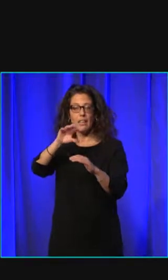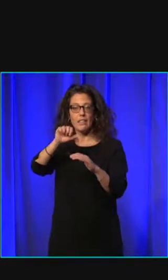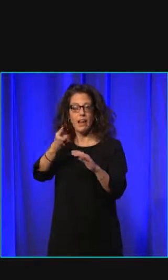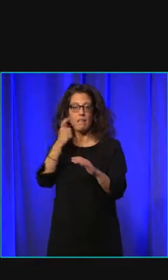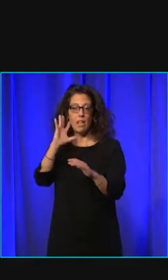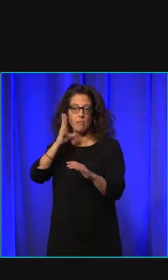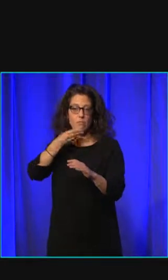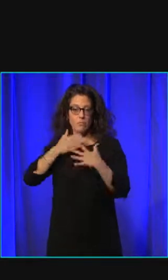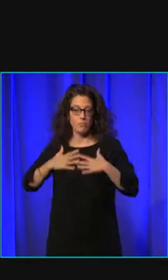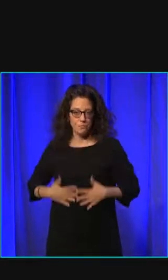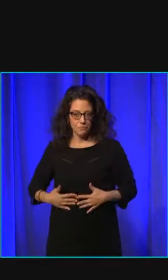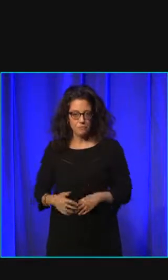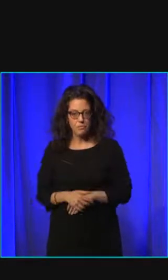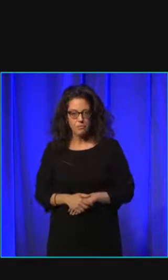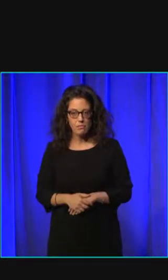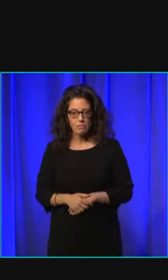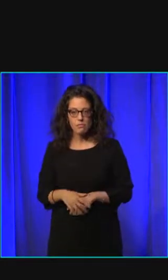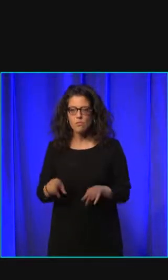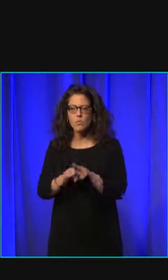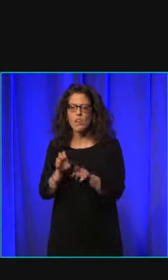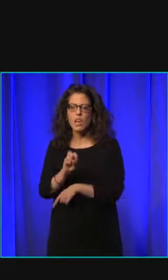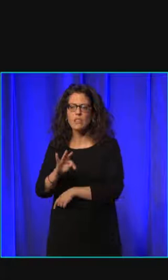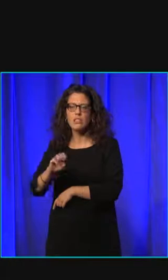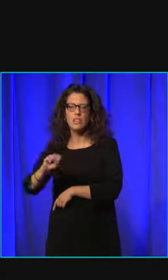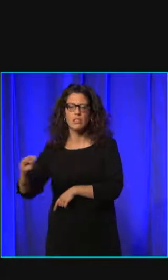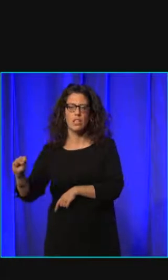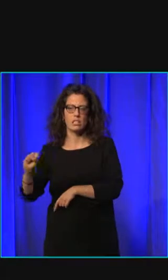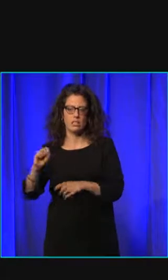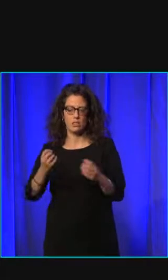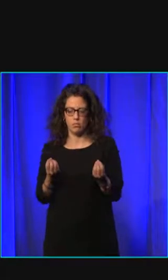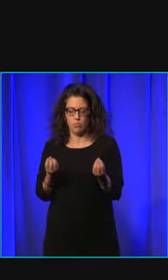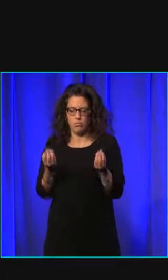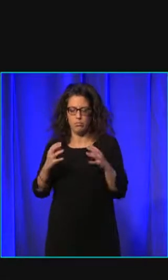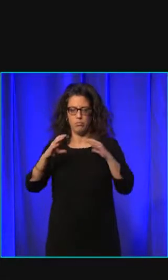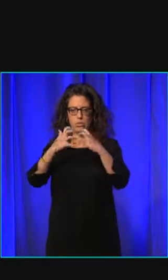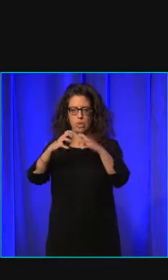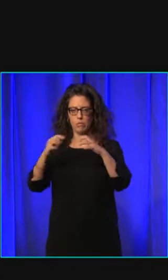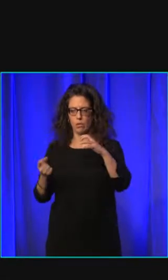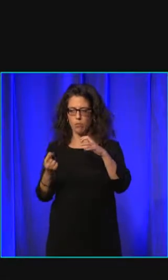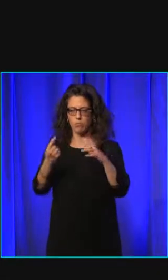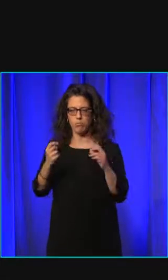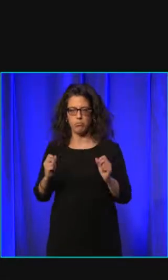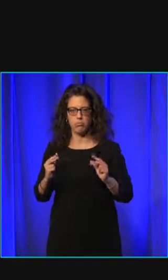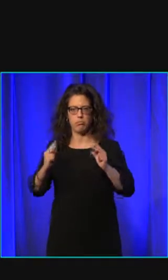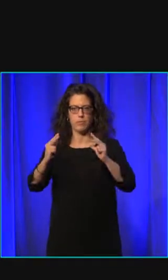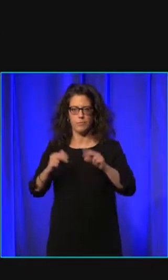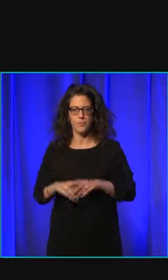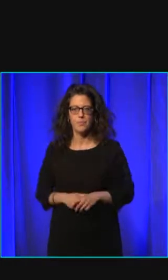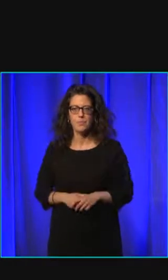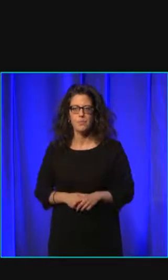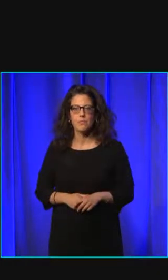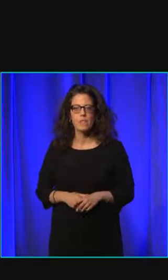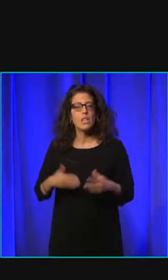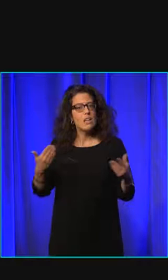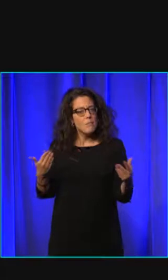somatosensorielles. Puis on a le STSS qui s'est activé. Par contre, quand ces jeunes femmes